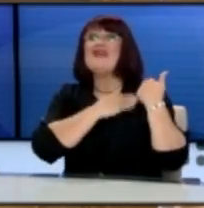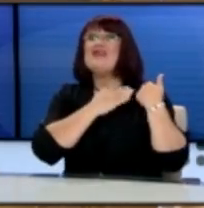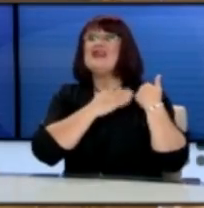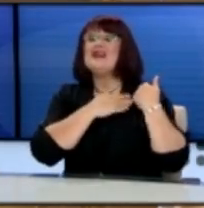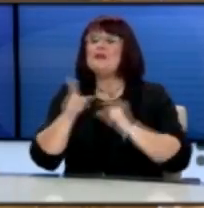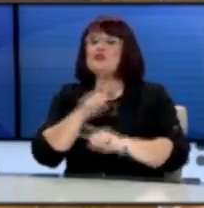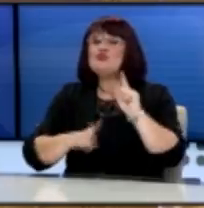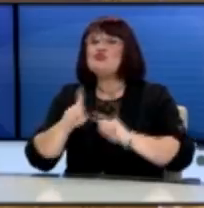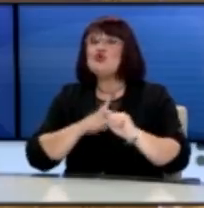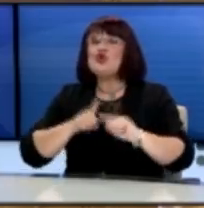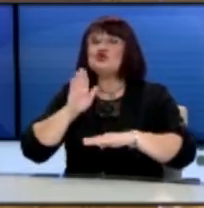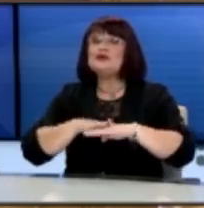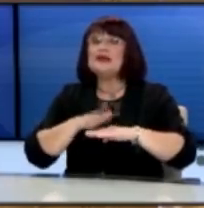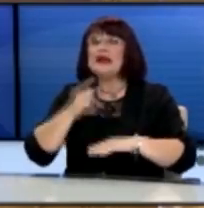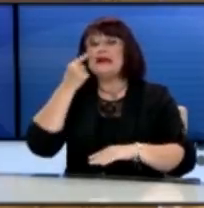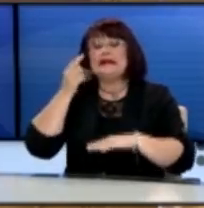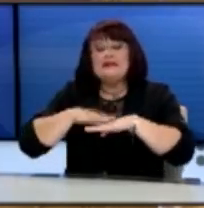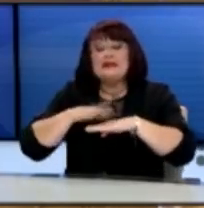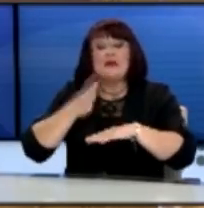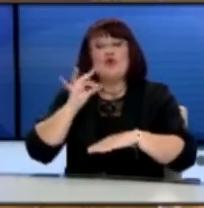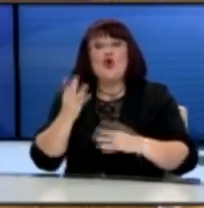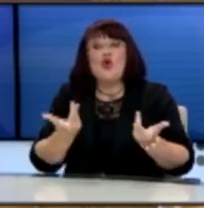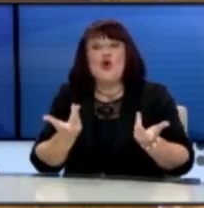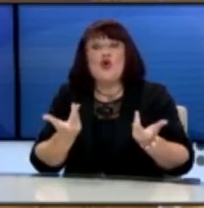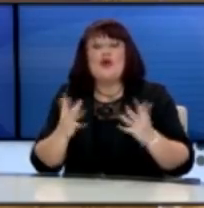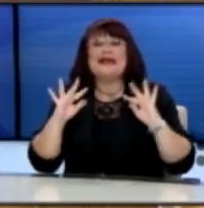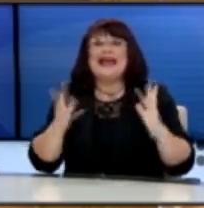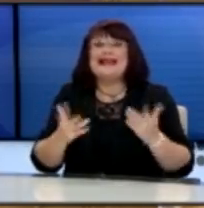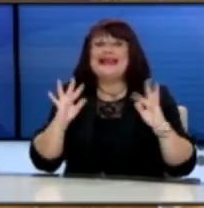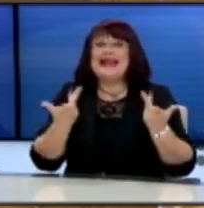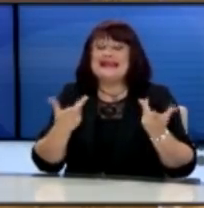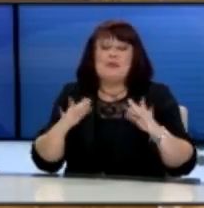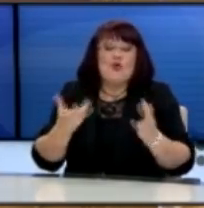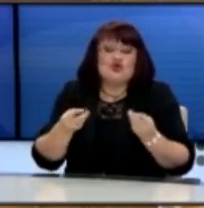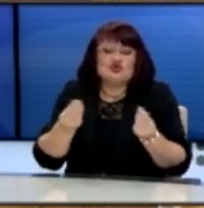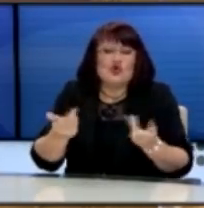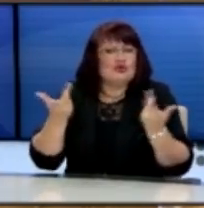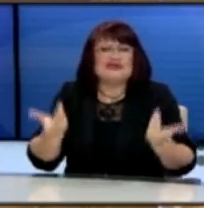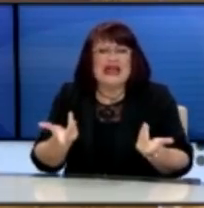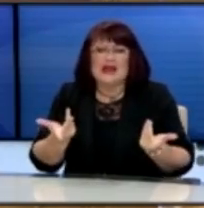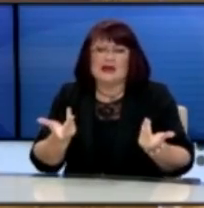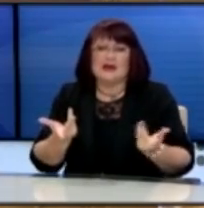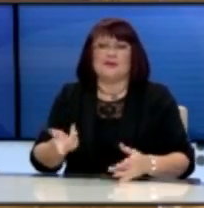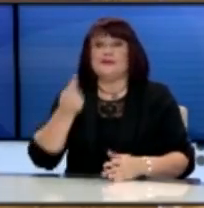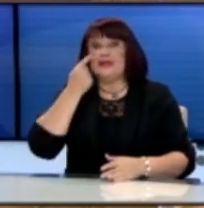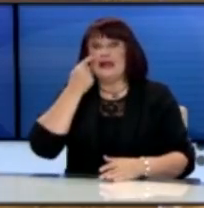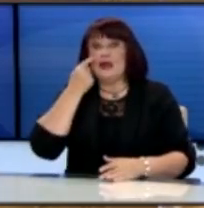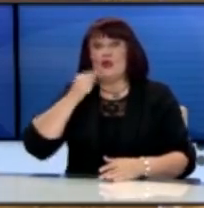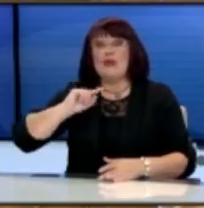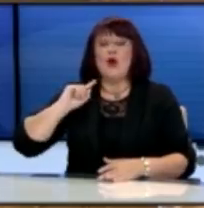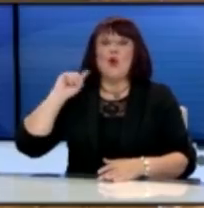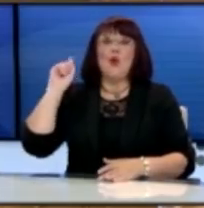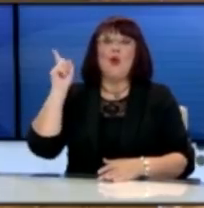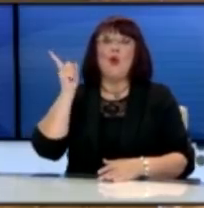ευθύνες, να αναδειχτούν οι αιτίες, πώς και γιατί φτάσαμε ως εδώ, να βγουν όλα